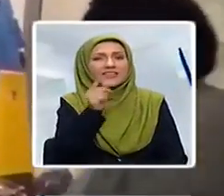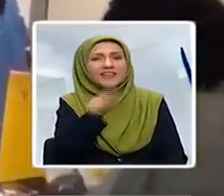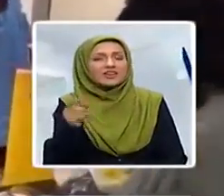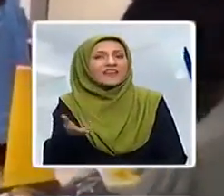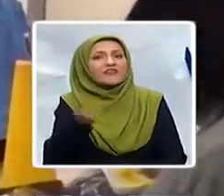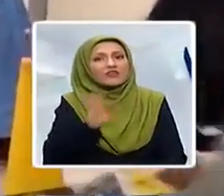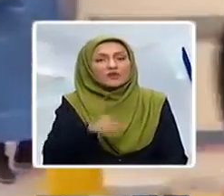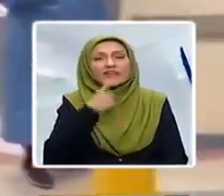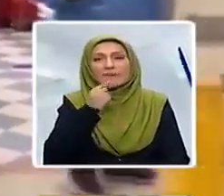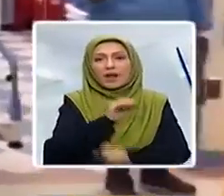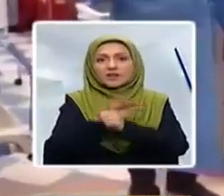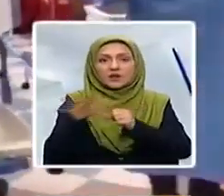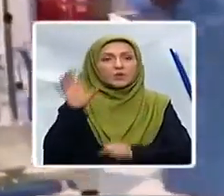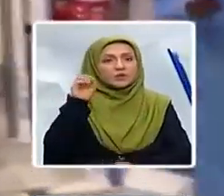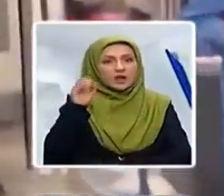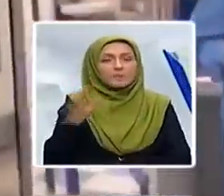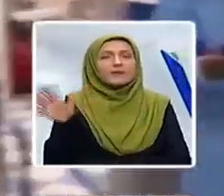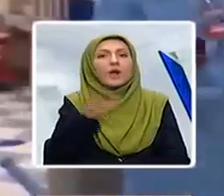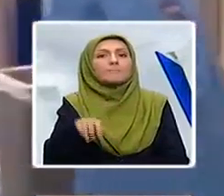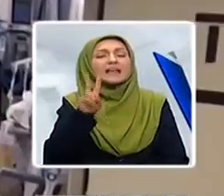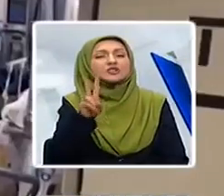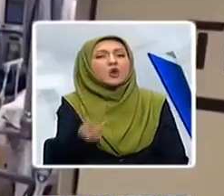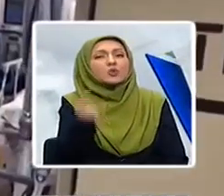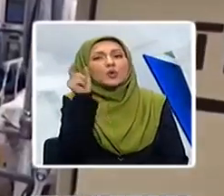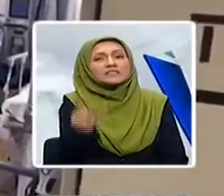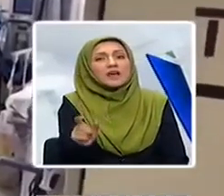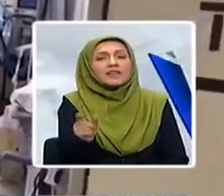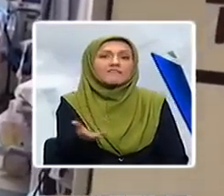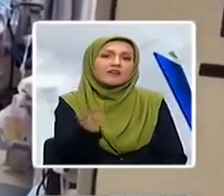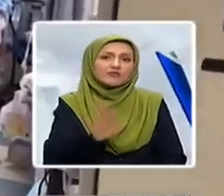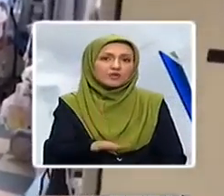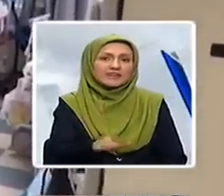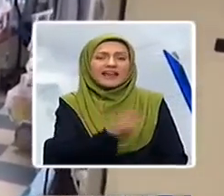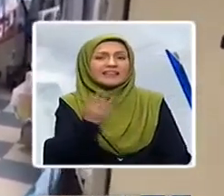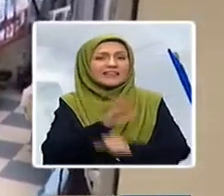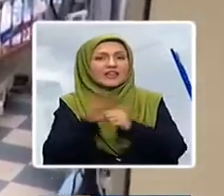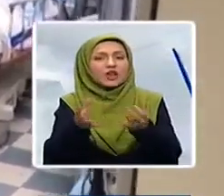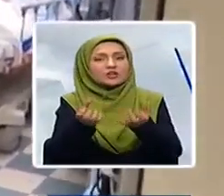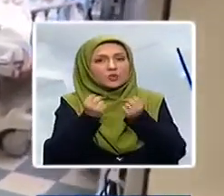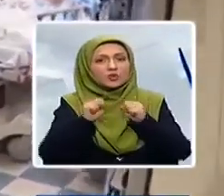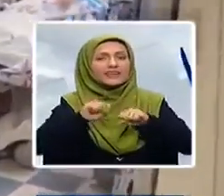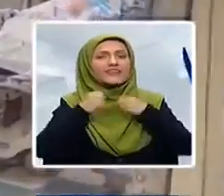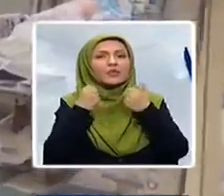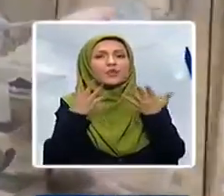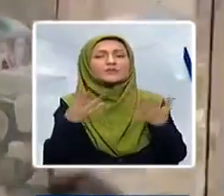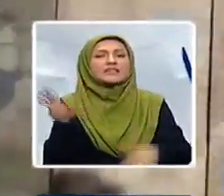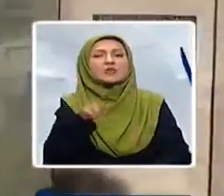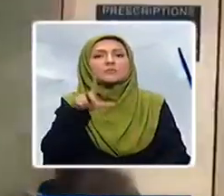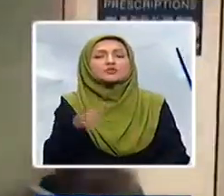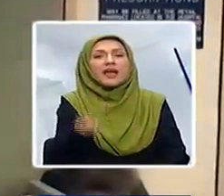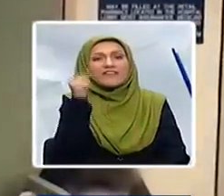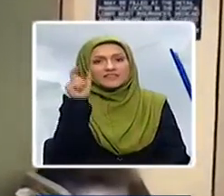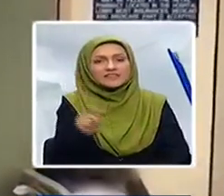در آمریکا به بیش از 52,000 تن و شمار افراد مبتلا به 927,000 نفر افزایش